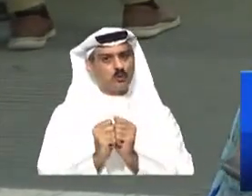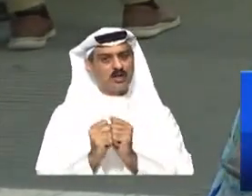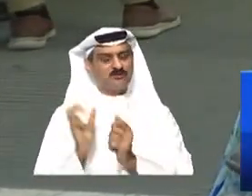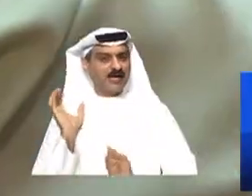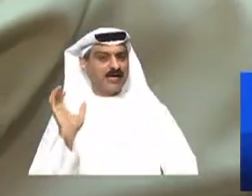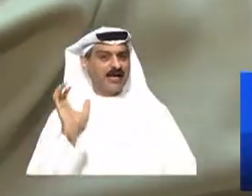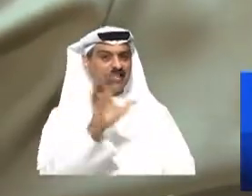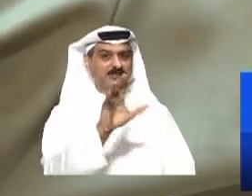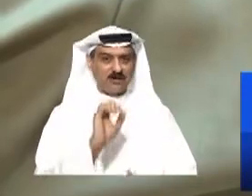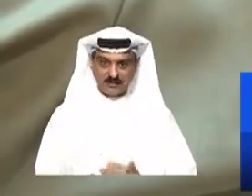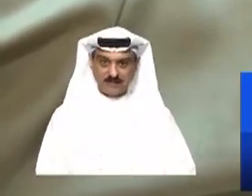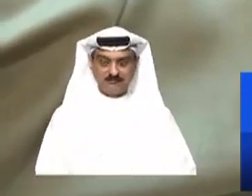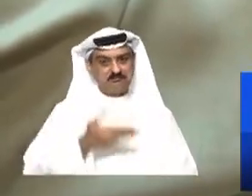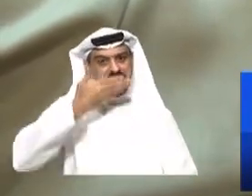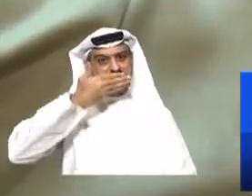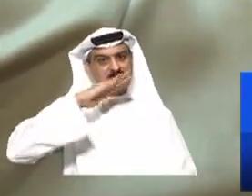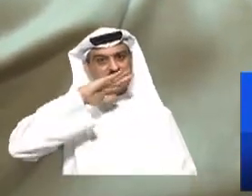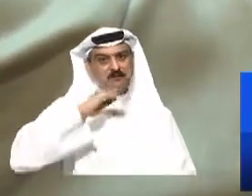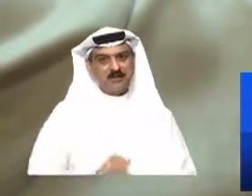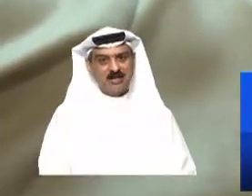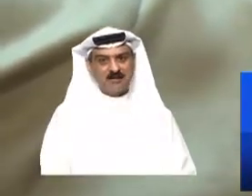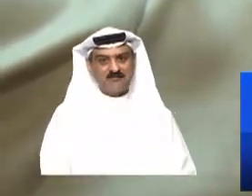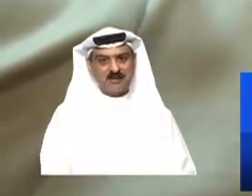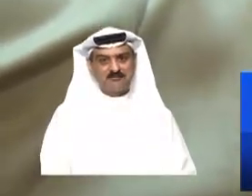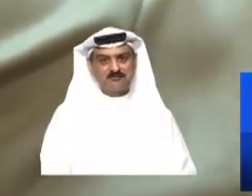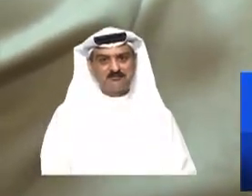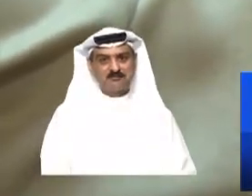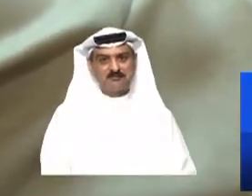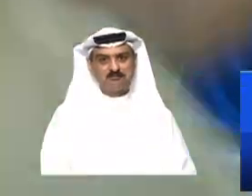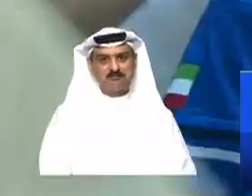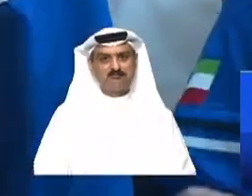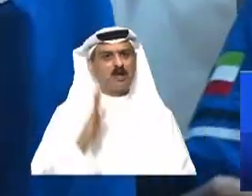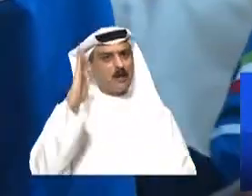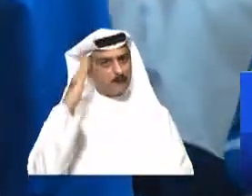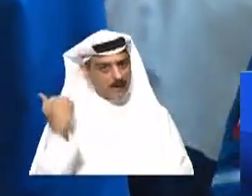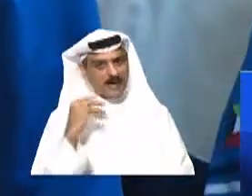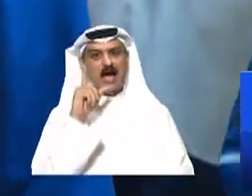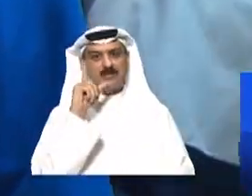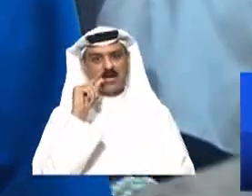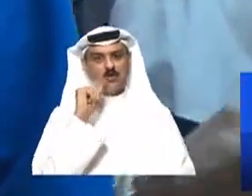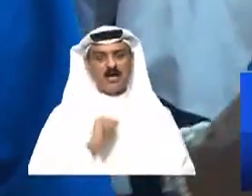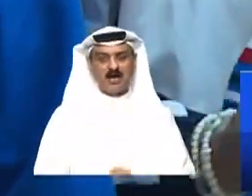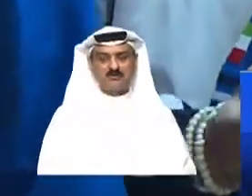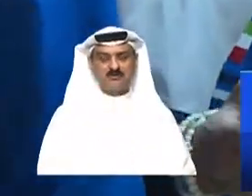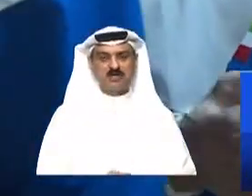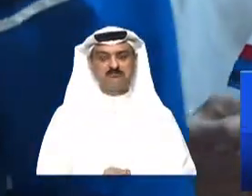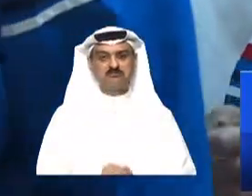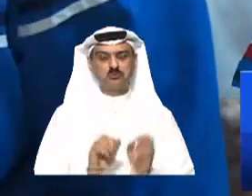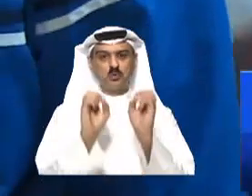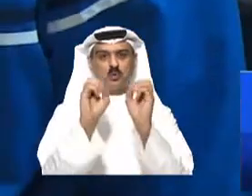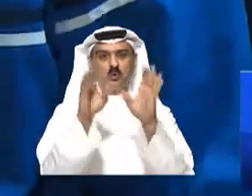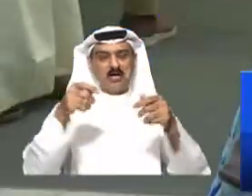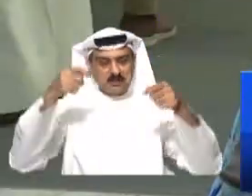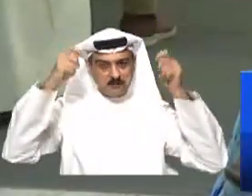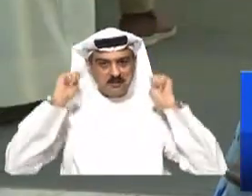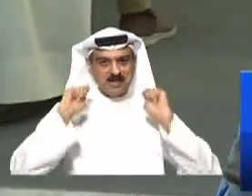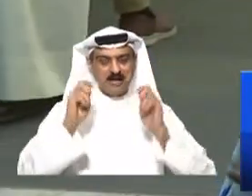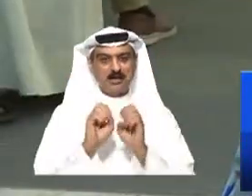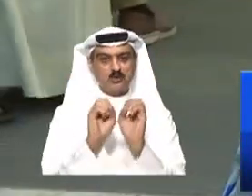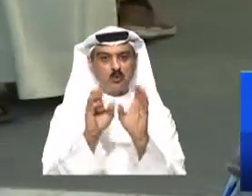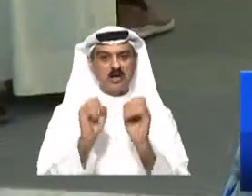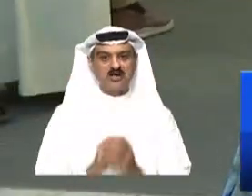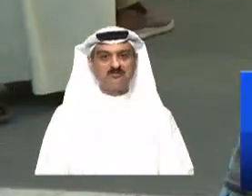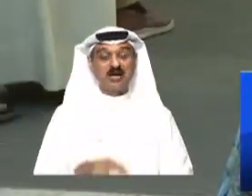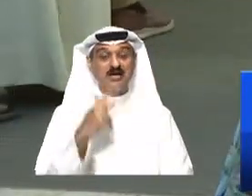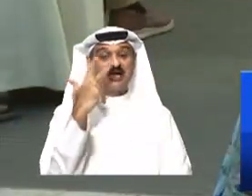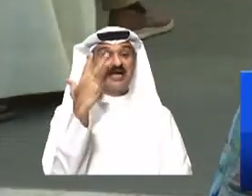والفروسية. الحمد لله حققوا اللاعبين من البنات والأولاد مجموعة كبيرة من الميداليات، تقريبا